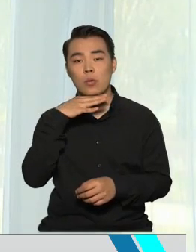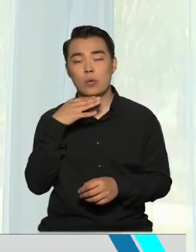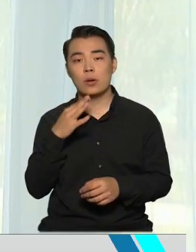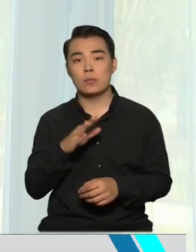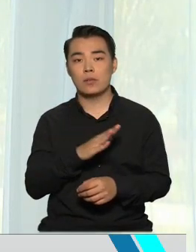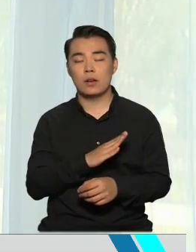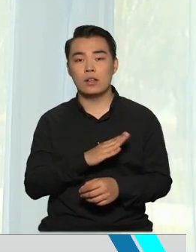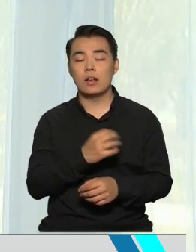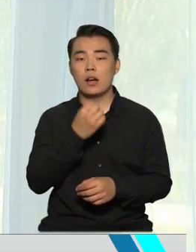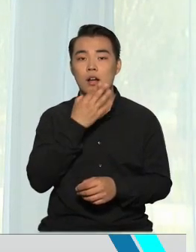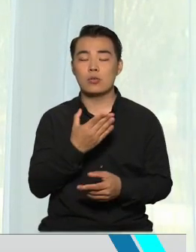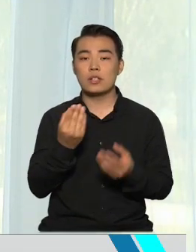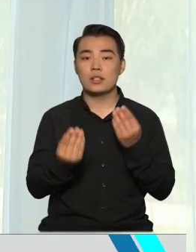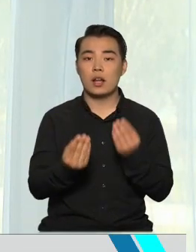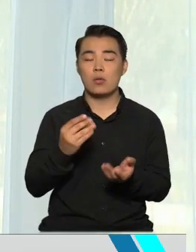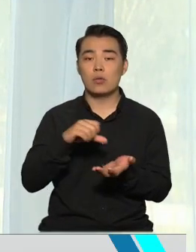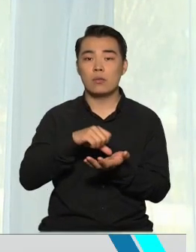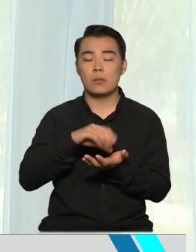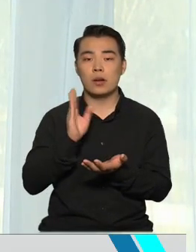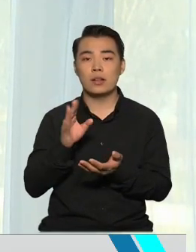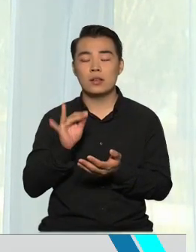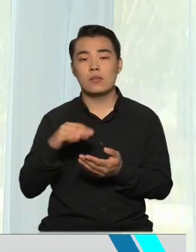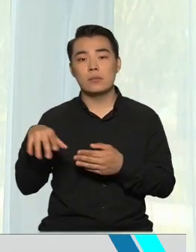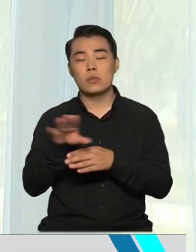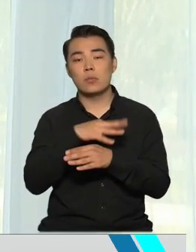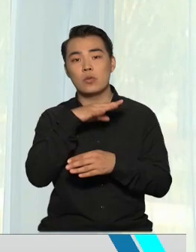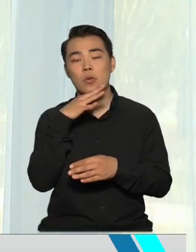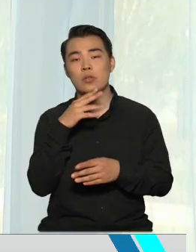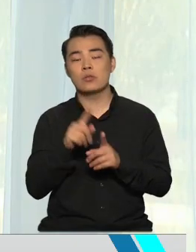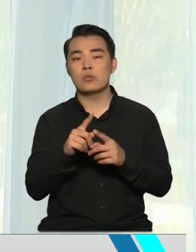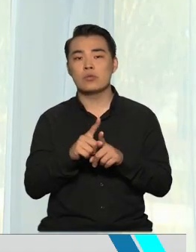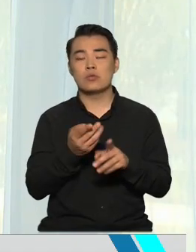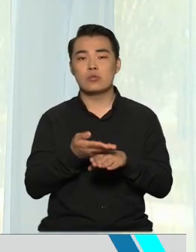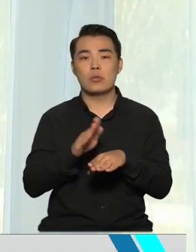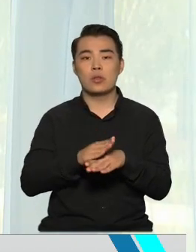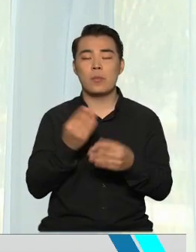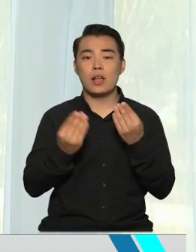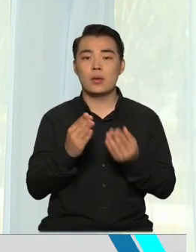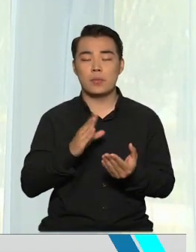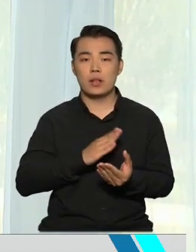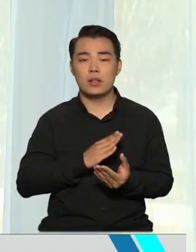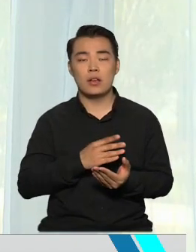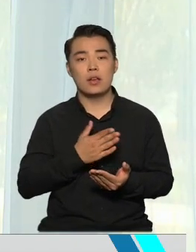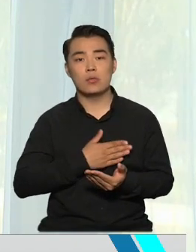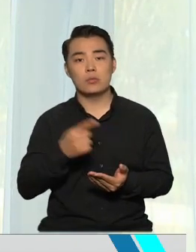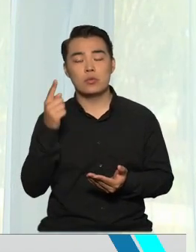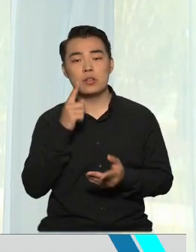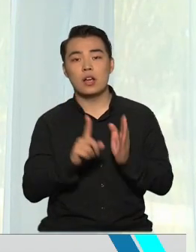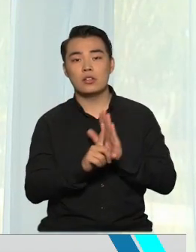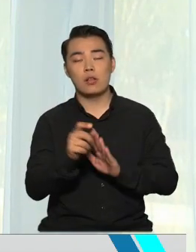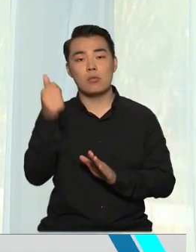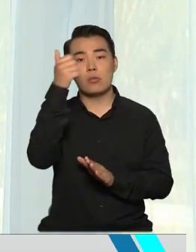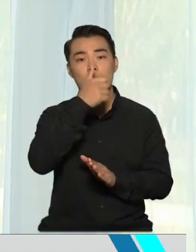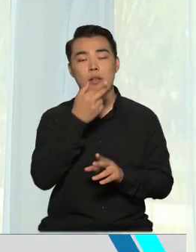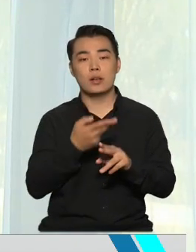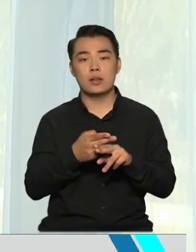достаточно хороших игроков, и со многими очень тяжелые матчи у меня. Наверное, с начала года у нас